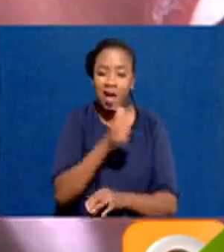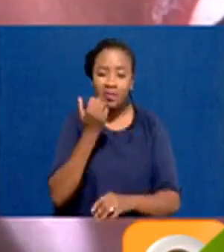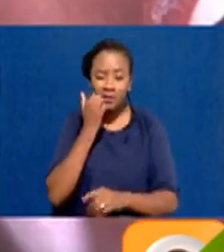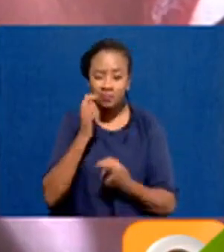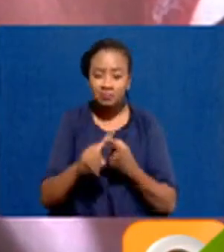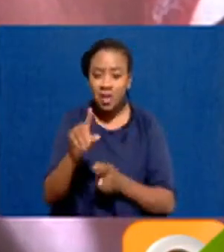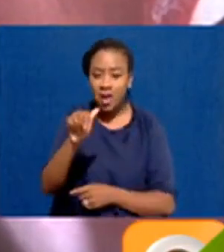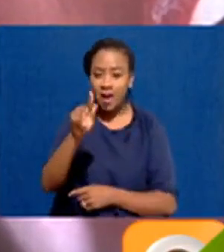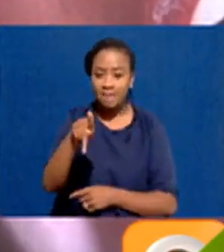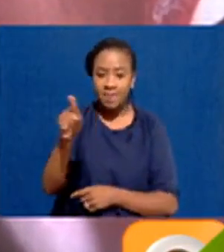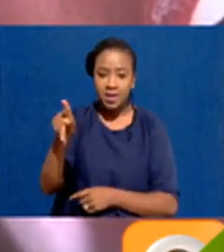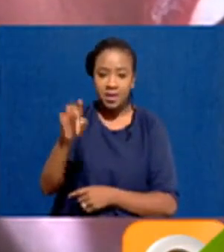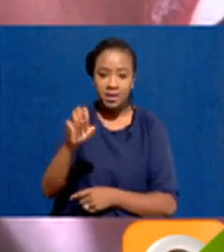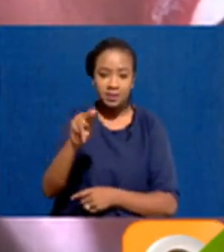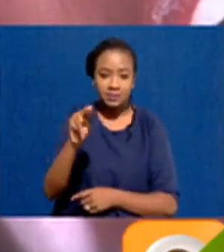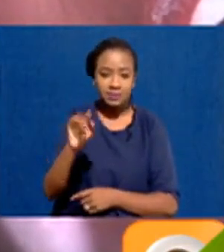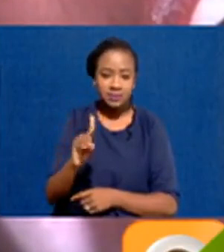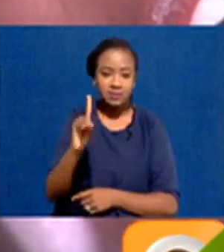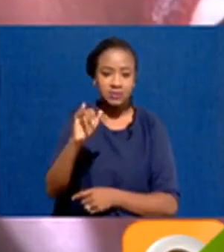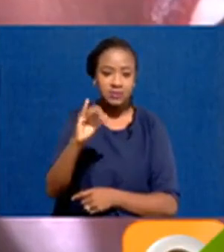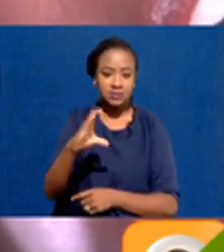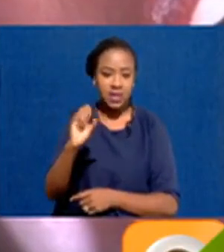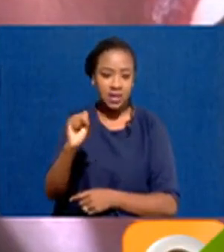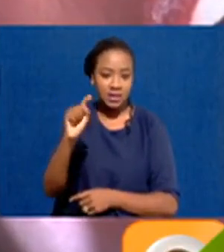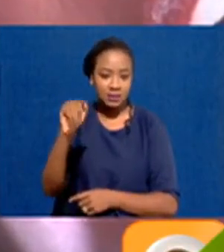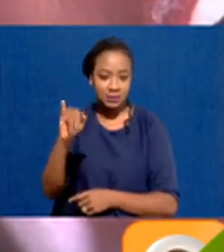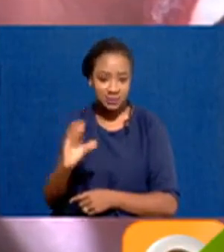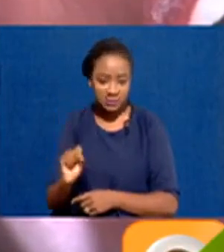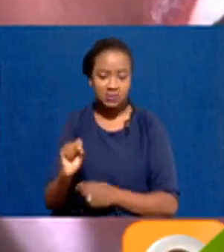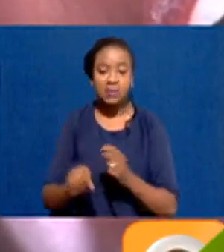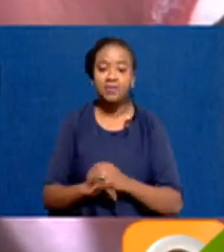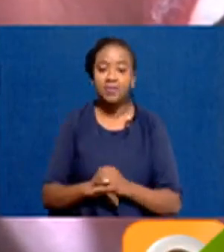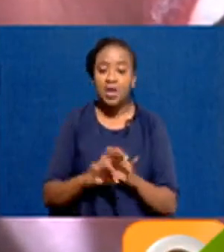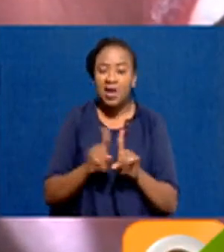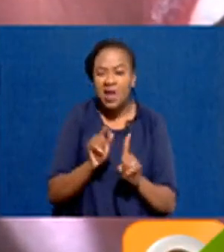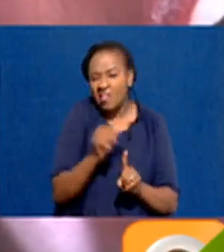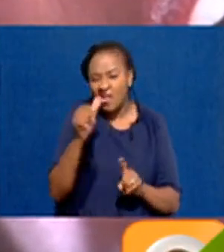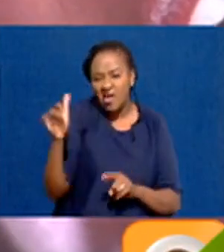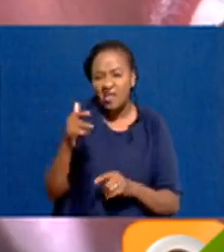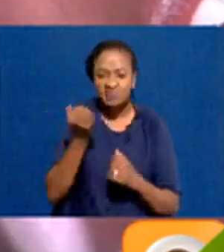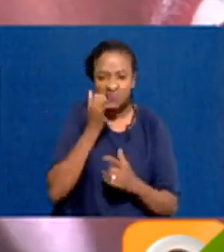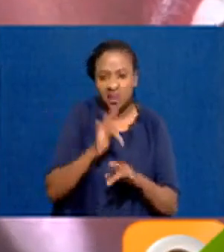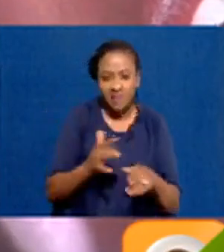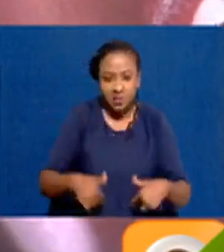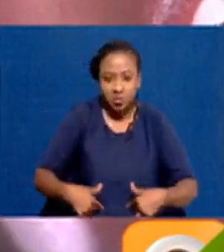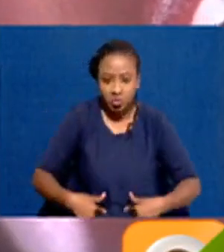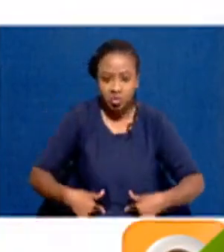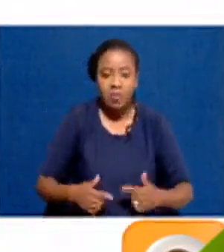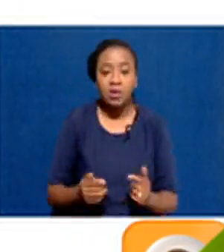pia maradhi yote yanayohusisha tumbo lako. Kwa hivyo ni muhimu